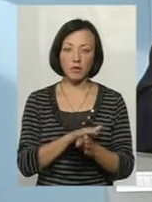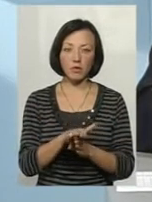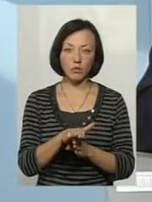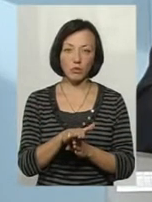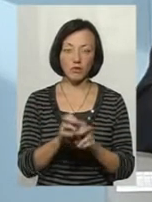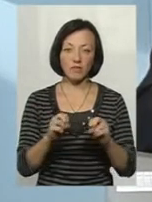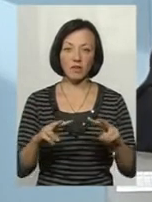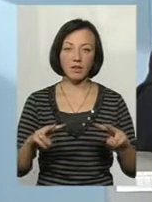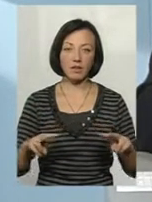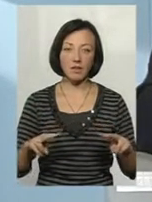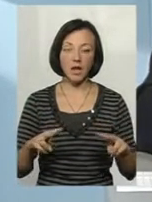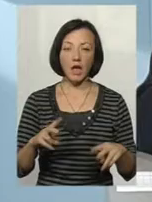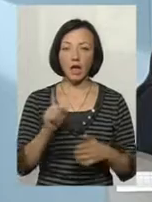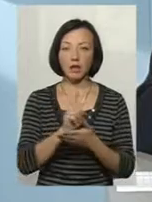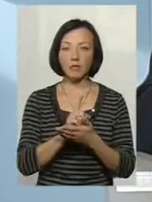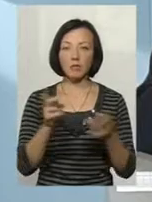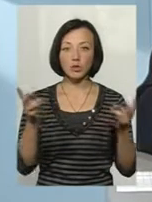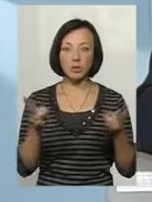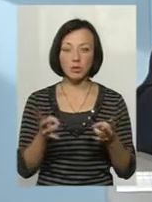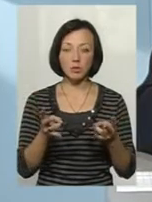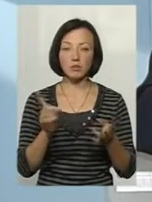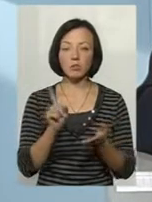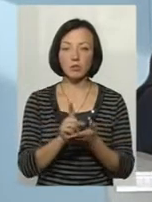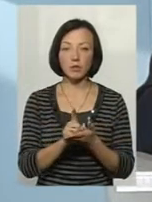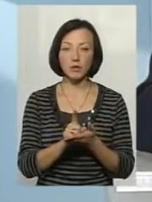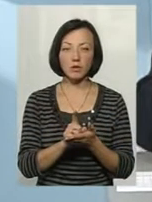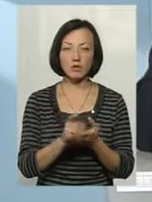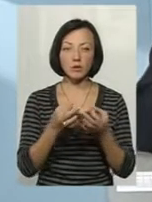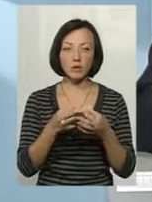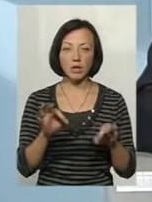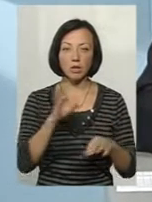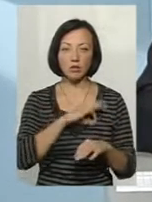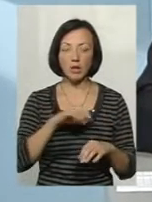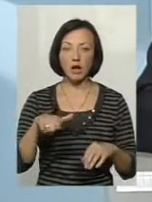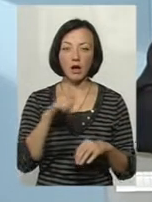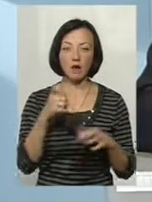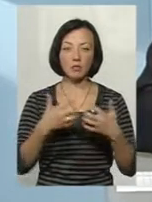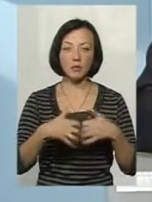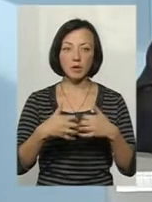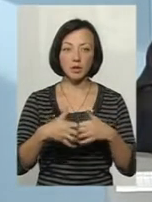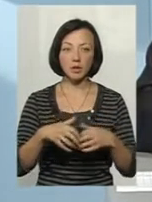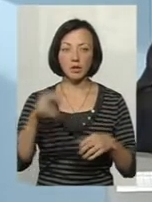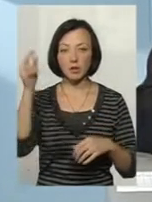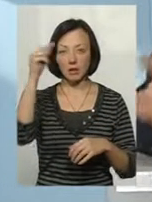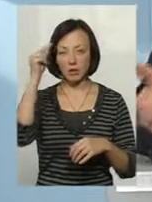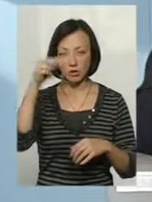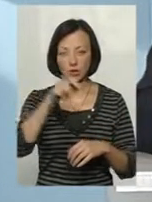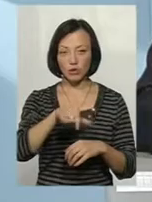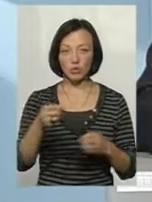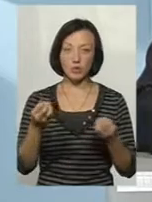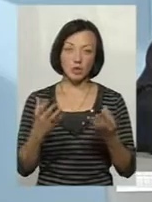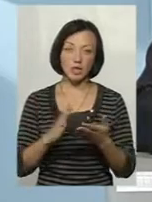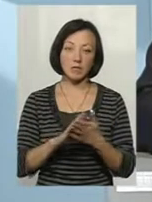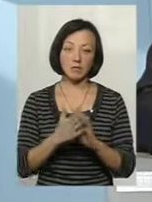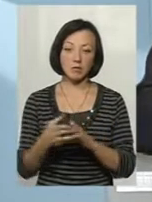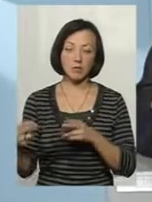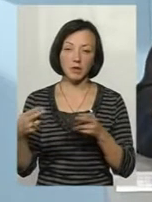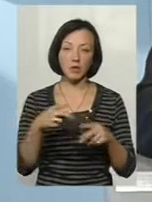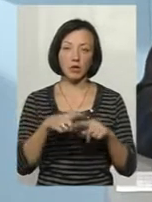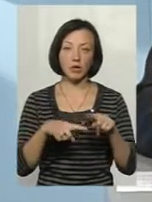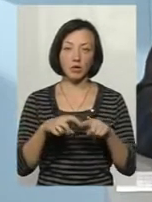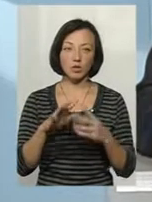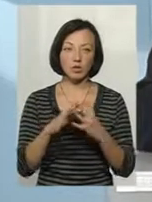фахівці. Не повинні допускатись до користування газовими приладами ненавчені люди. Ну, проста ситуація. Приїхали